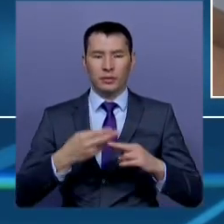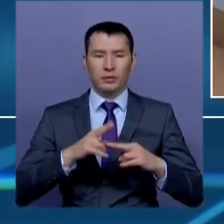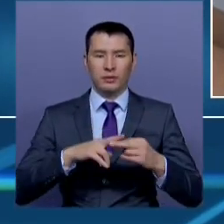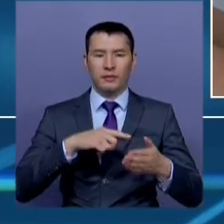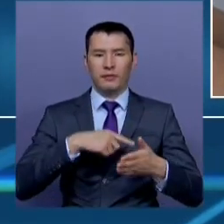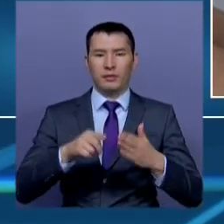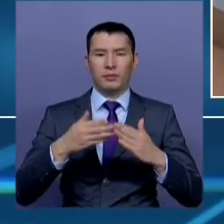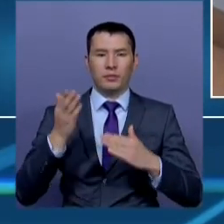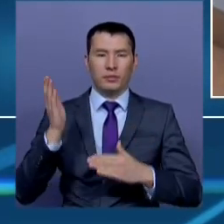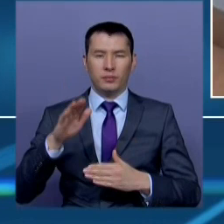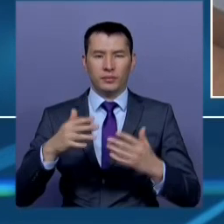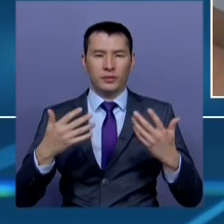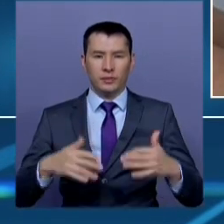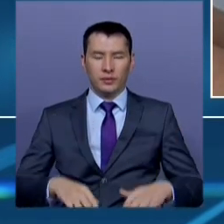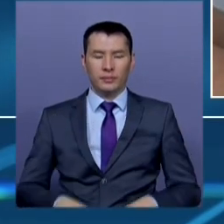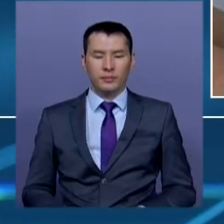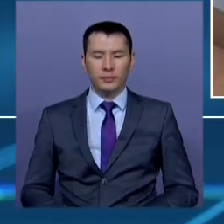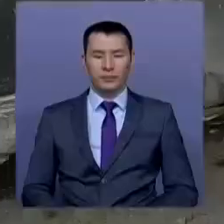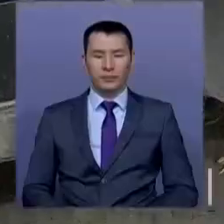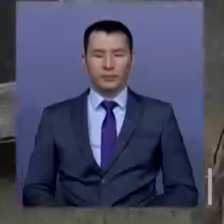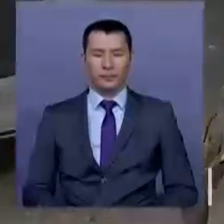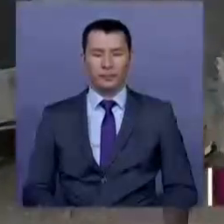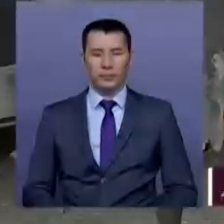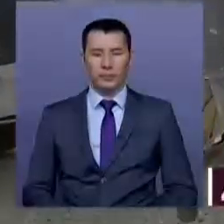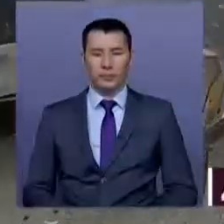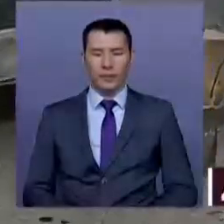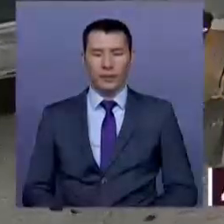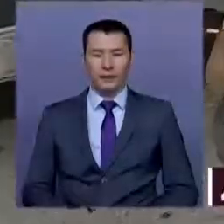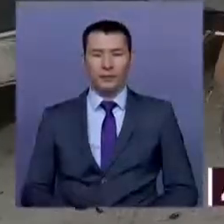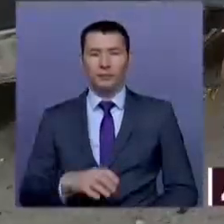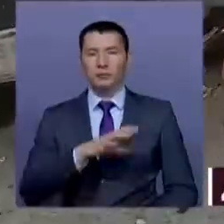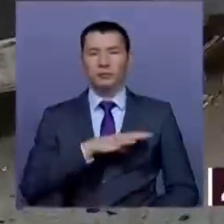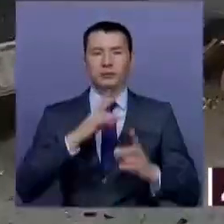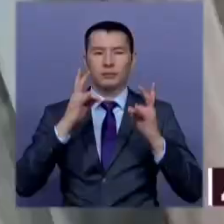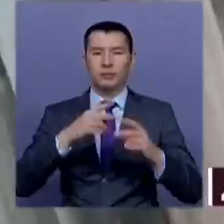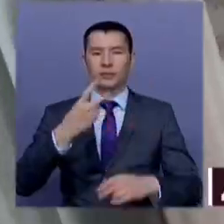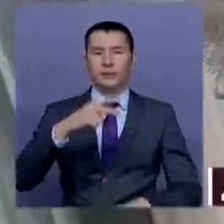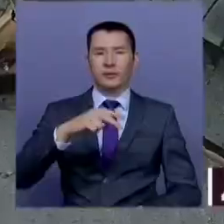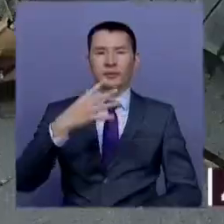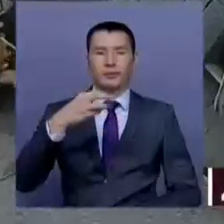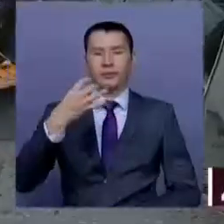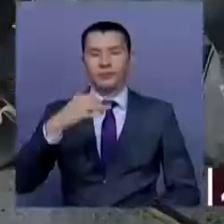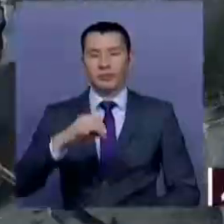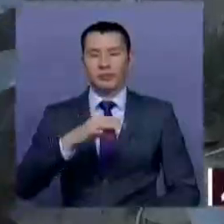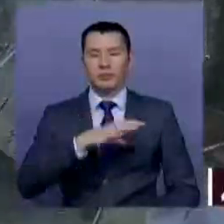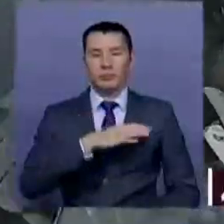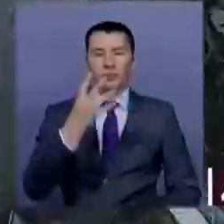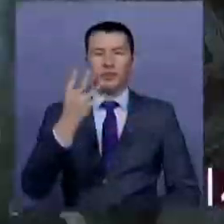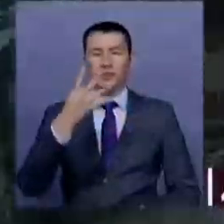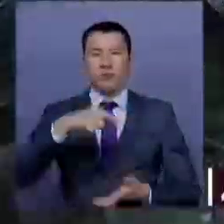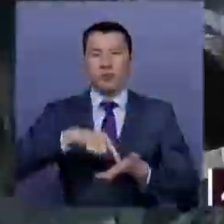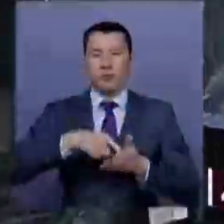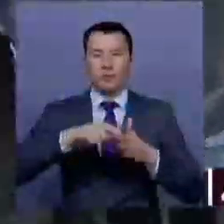под амбулаторное наблюдение в поликлинике. ДТП произошло 25 мая на 4-м блокпосте.